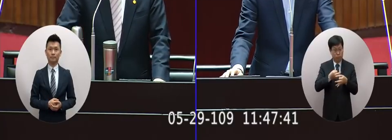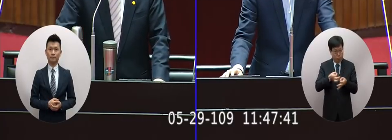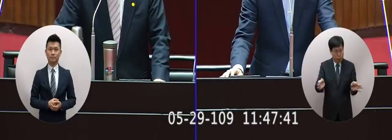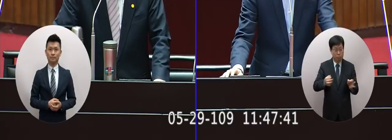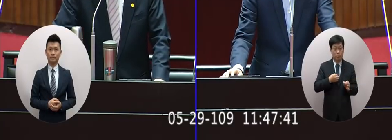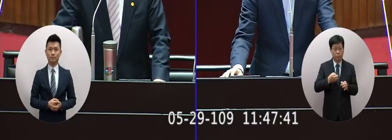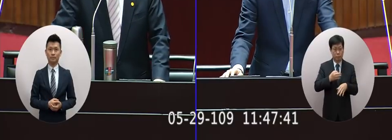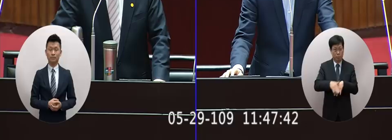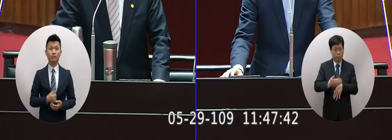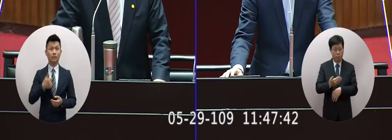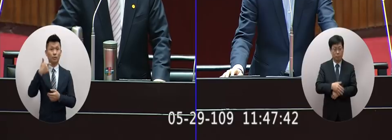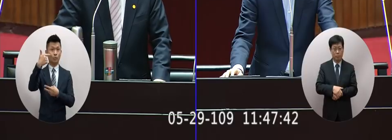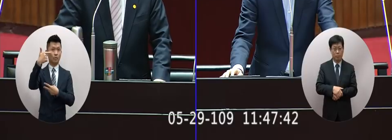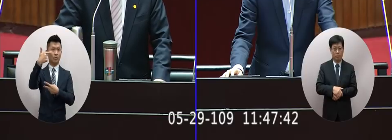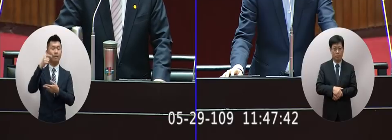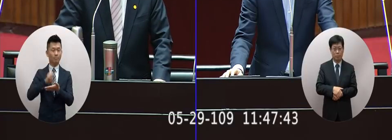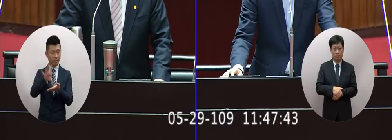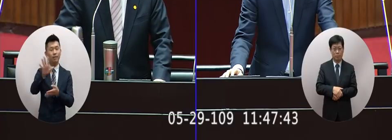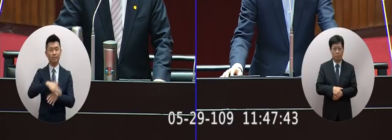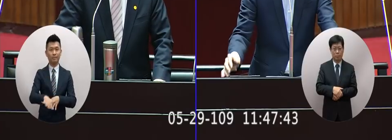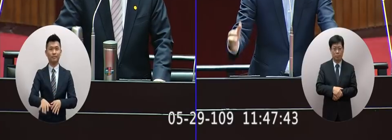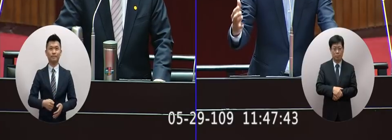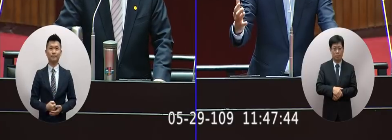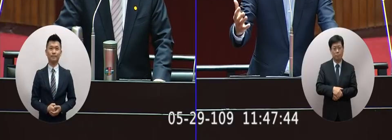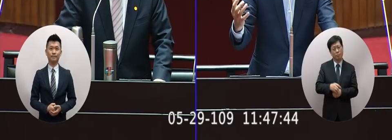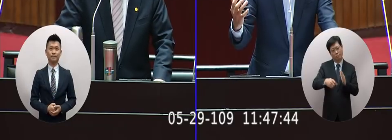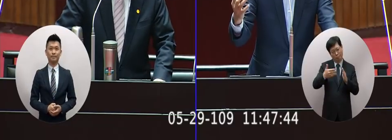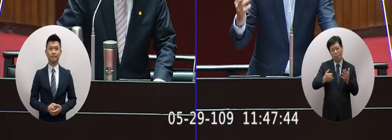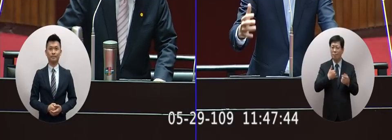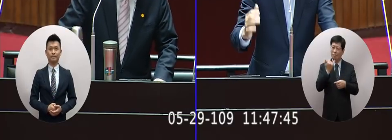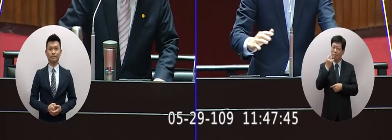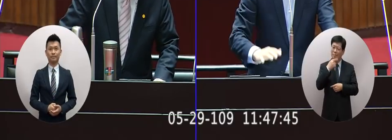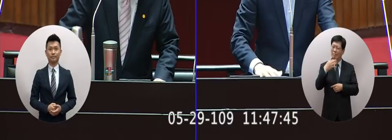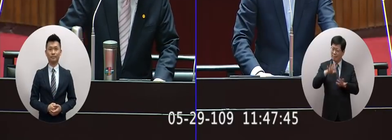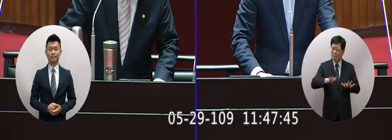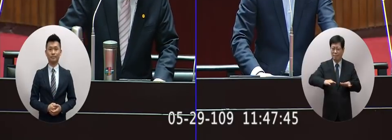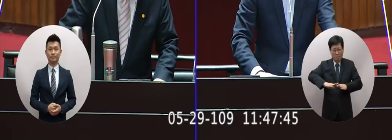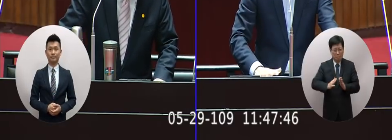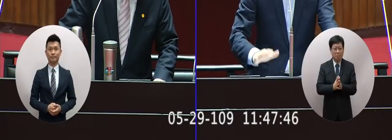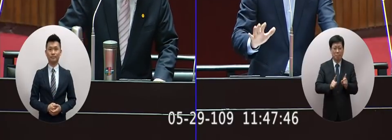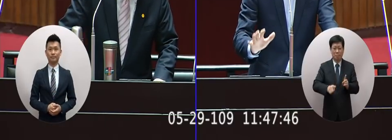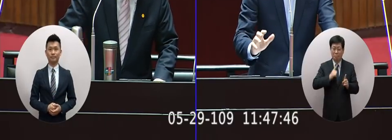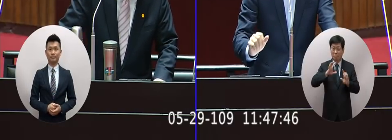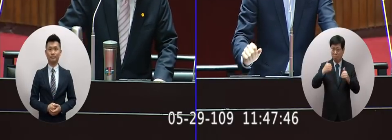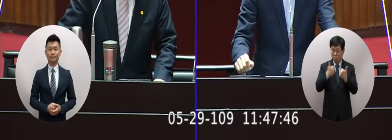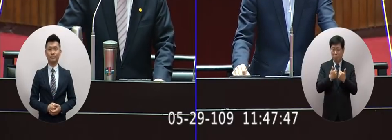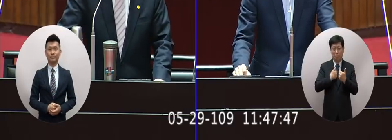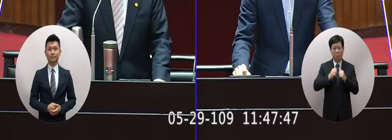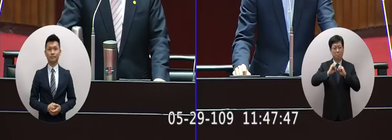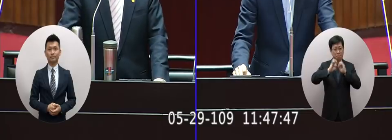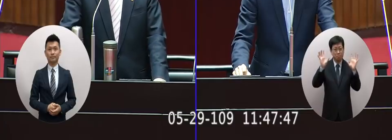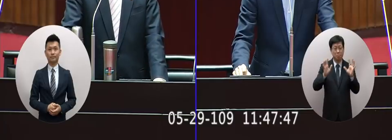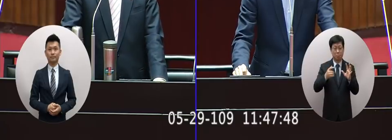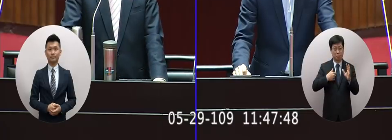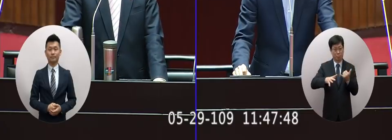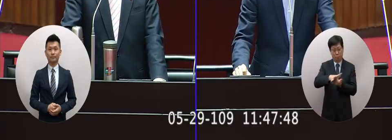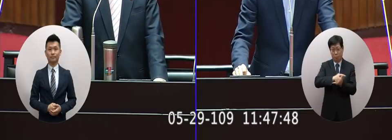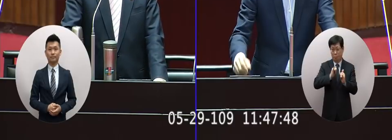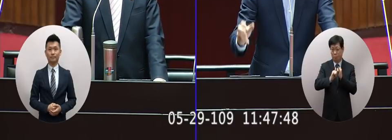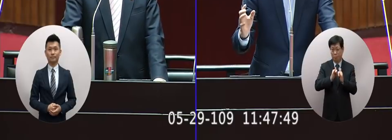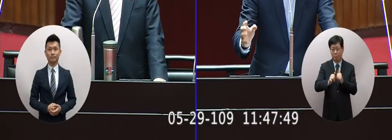施？ 6月2号会报告。 那院长是不是可以在这边国会殿堂告诉国